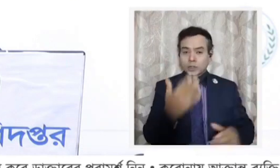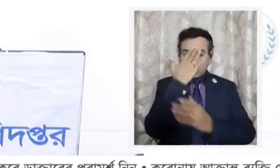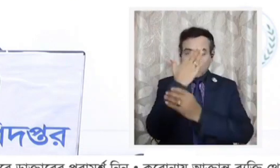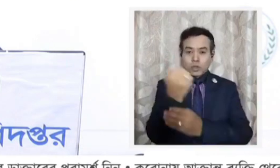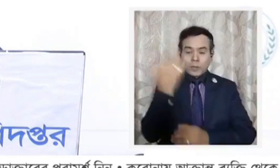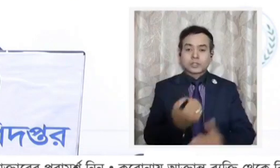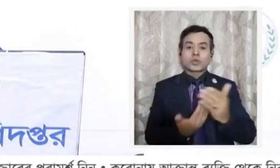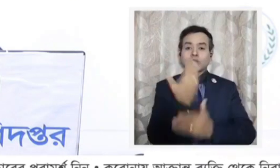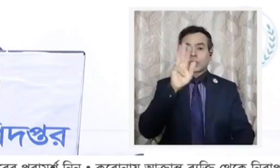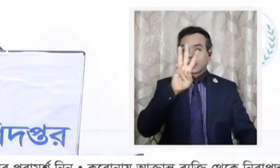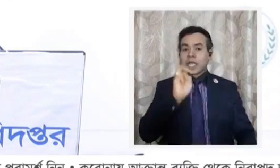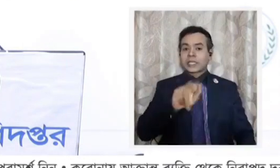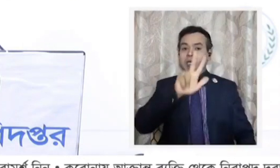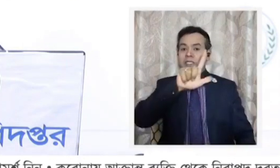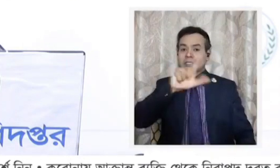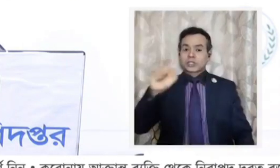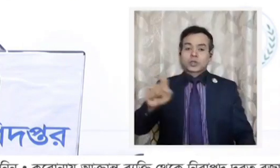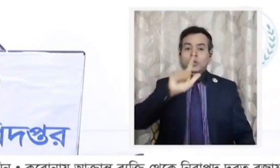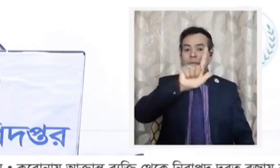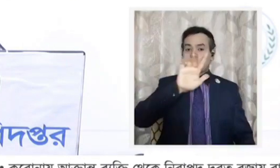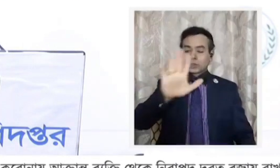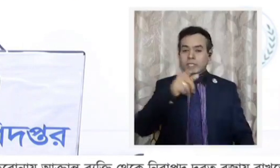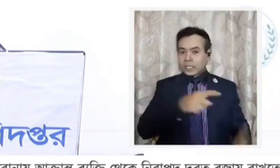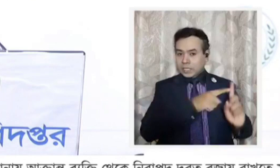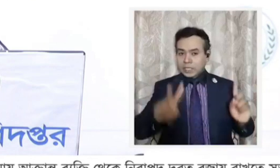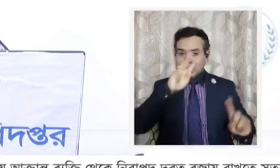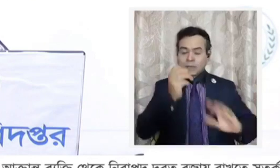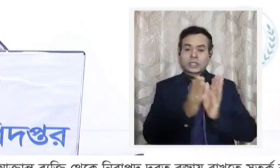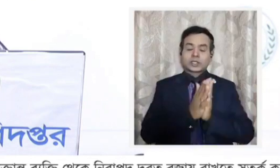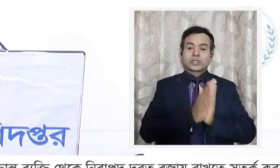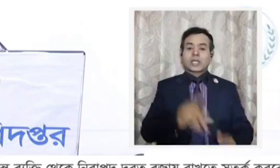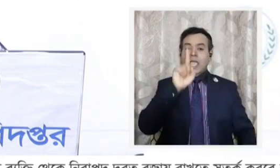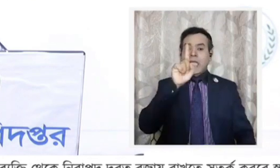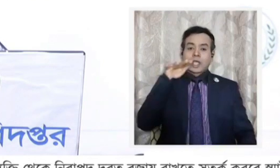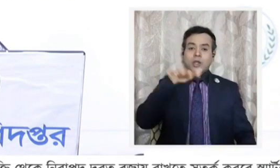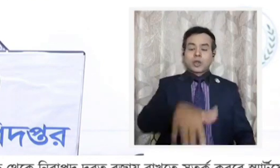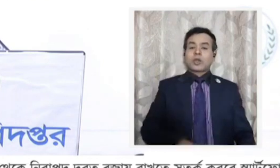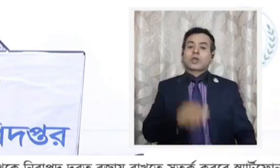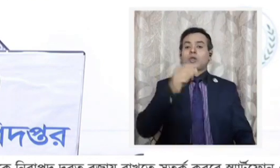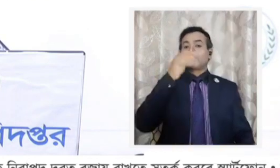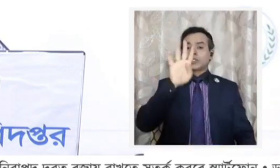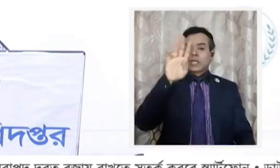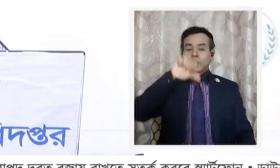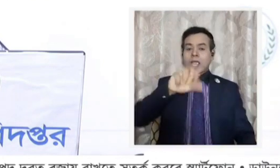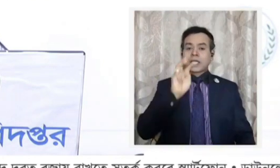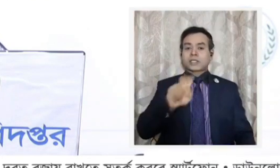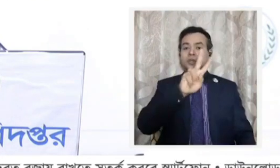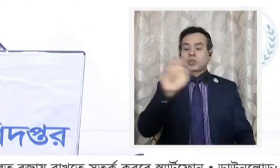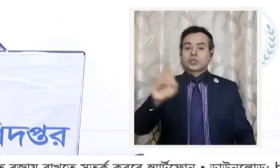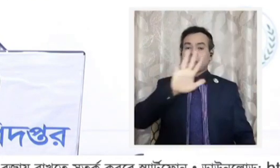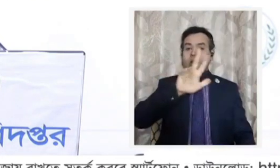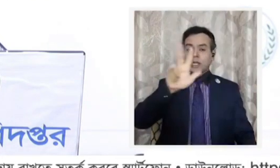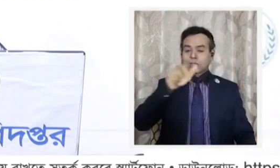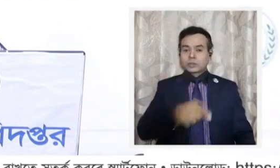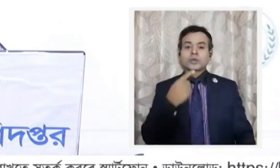7,84,335টি। গত 24 ঘন্টায় যা নমুনা পরীক্ষা হয়েছে তাতে শনাক্ত হয়েছে 3,775 জন এবং এ পর্যন্ত শনাক্ত